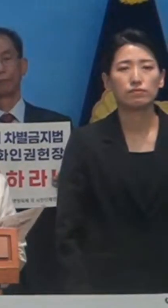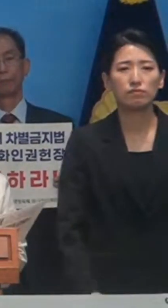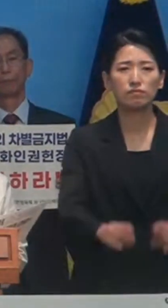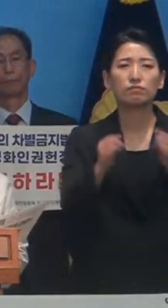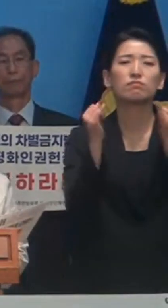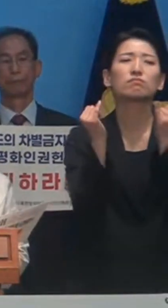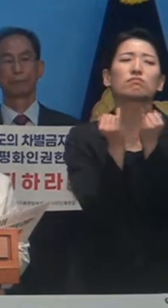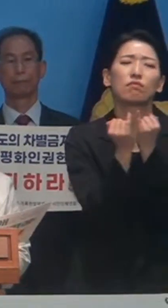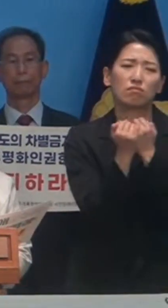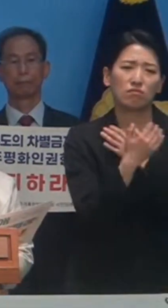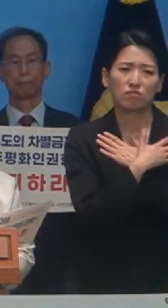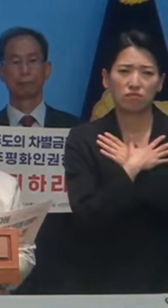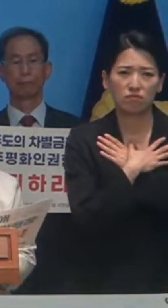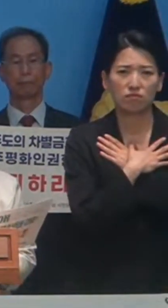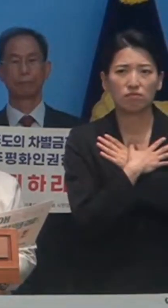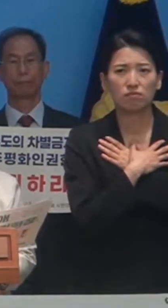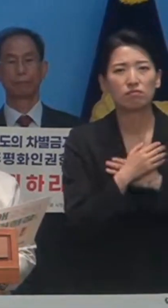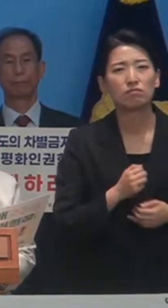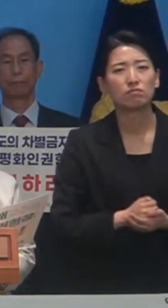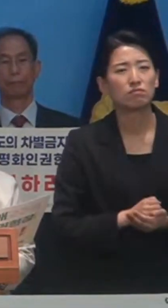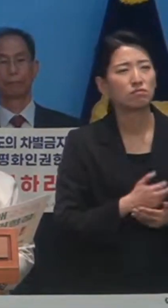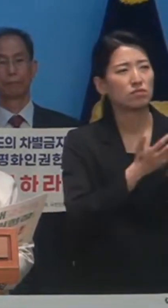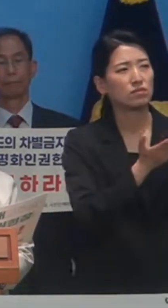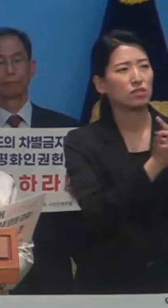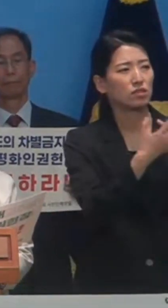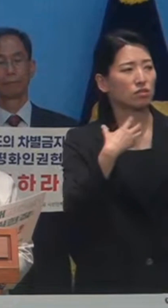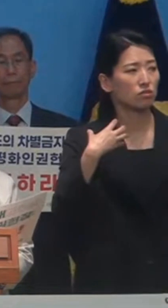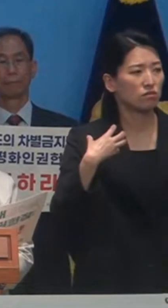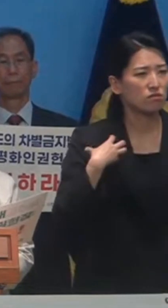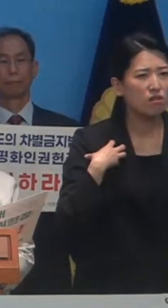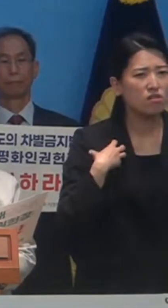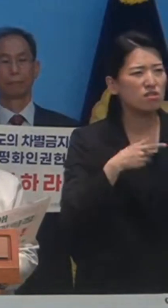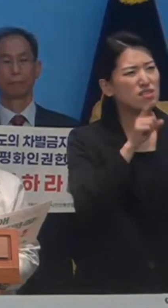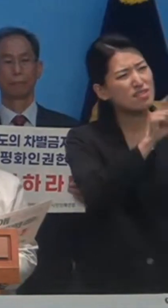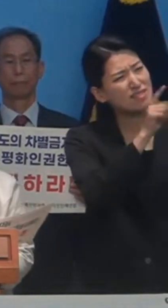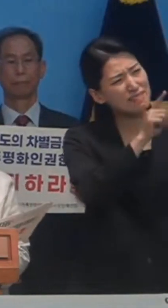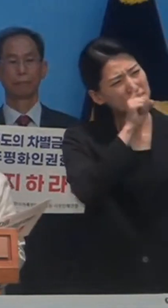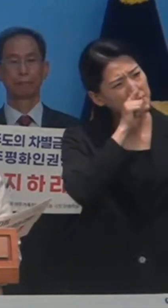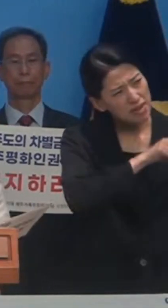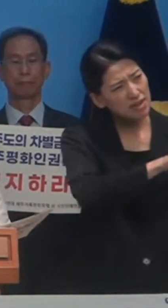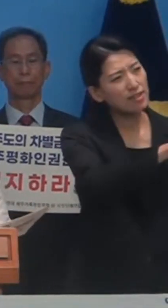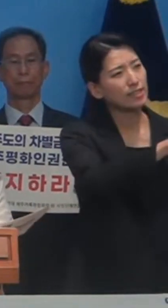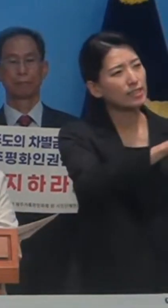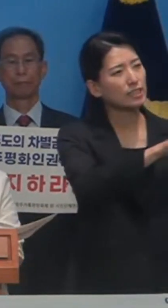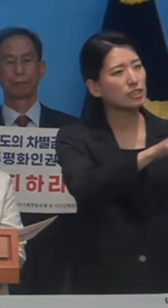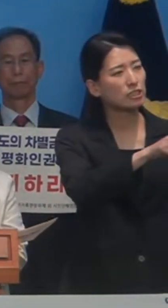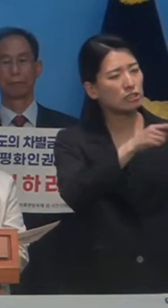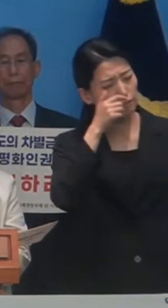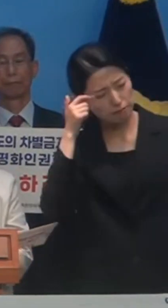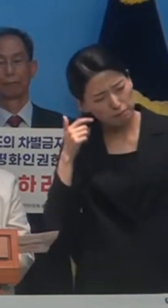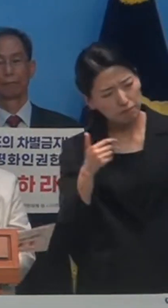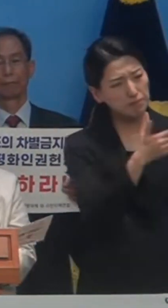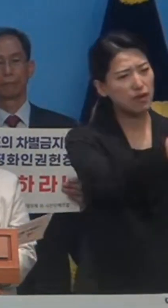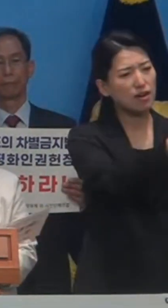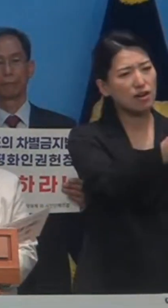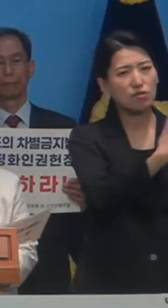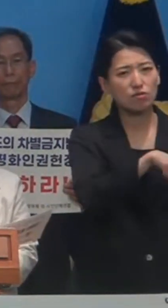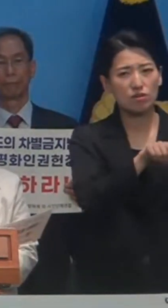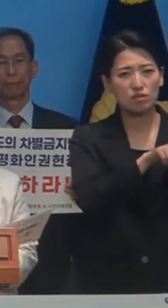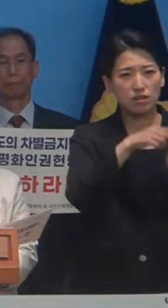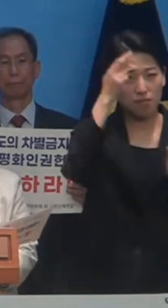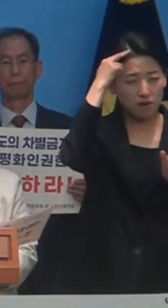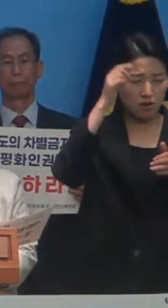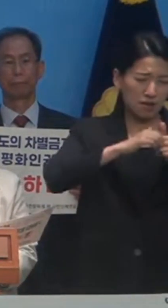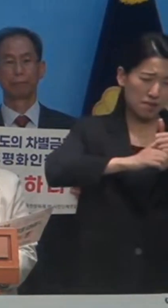여성들이 이렇게 도청과 도의의 그 악법에 저항하기 위해 이렇게 삭발을